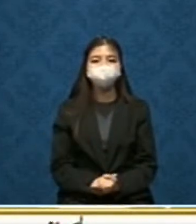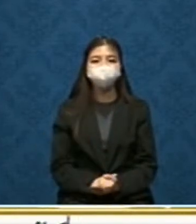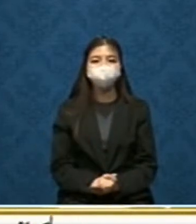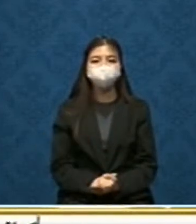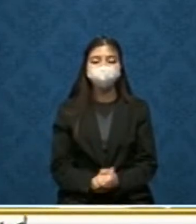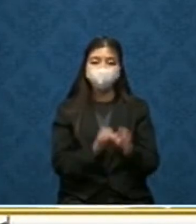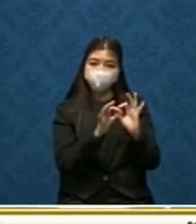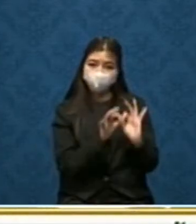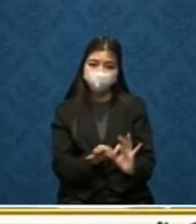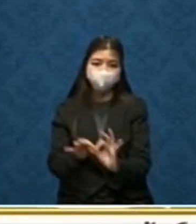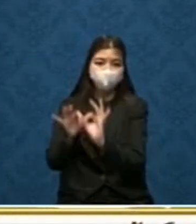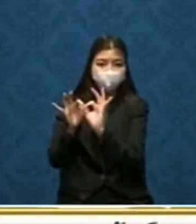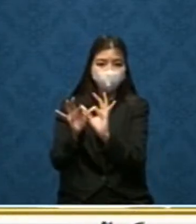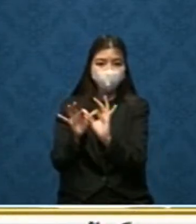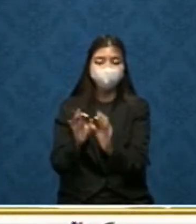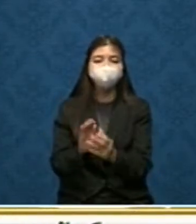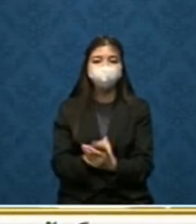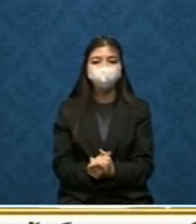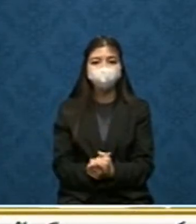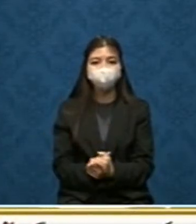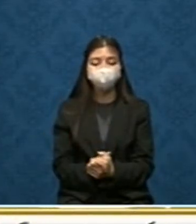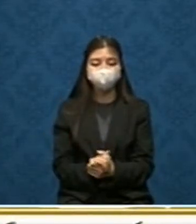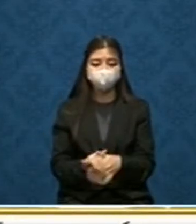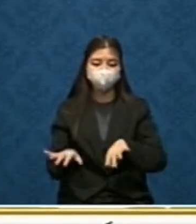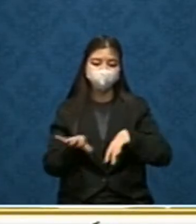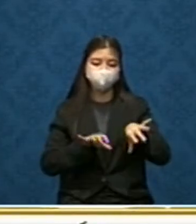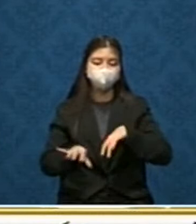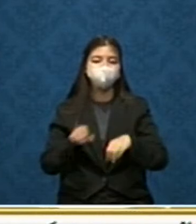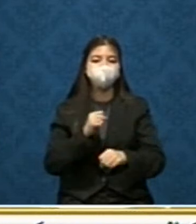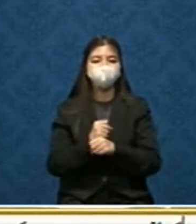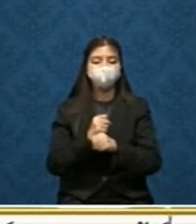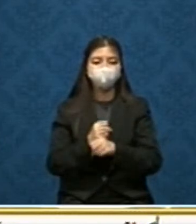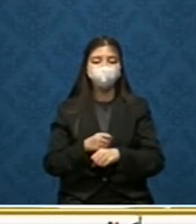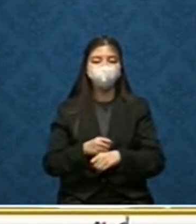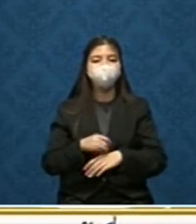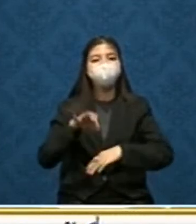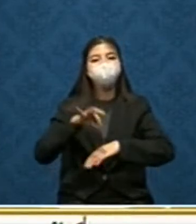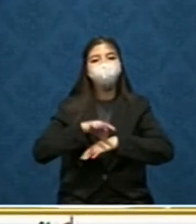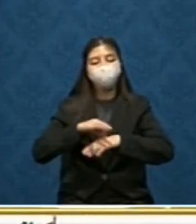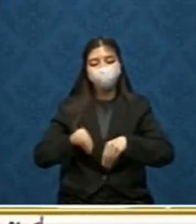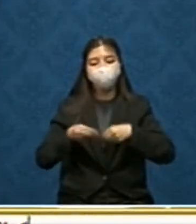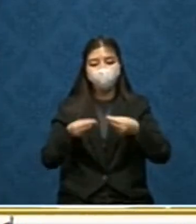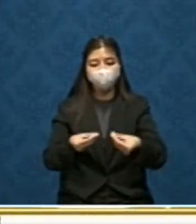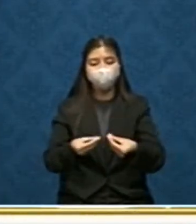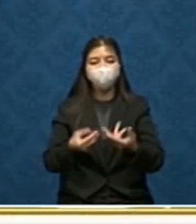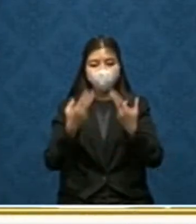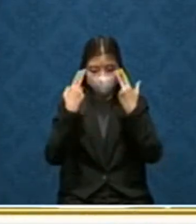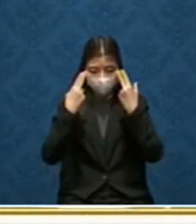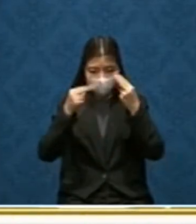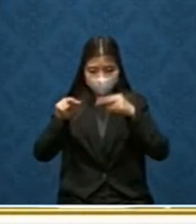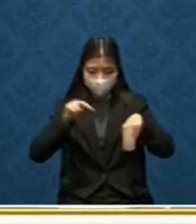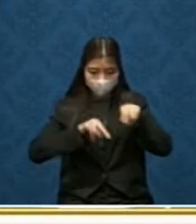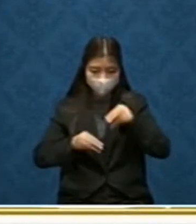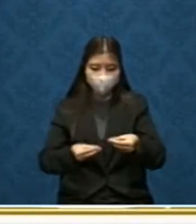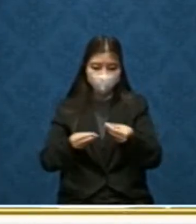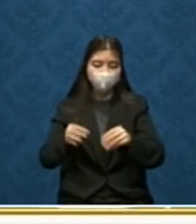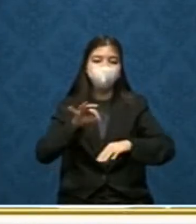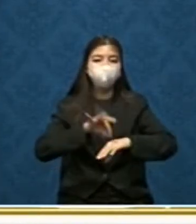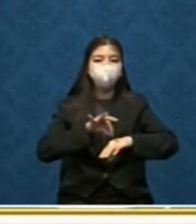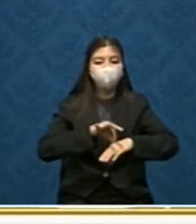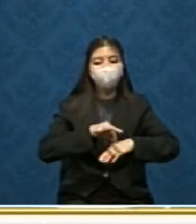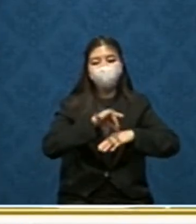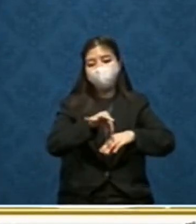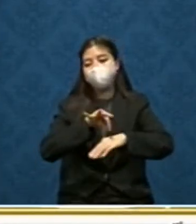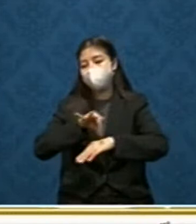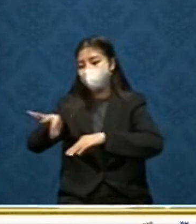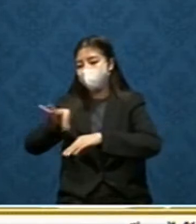ไปโยงให่กันี่สันหามาในโตาธนายกเอามาเป็สวอแล้ไปพบวาบ่อนชายแดน คายา